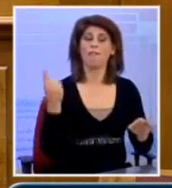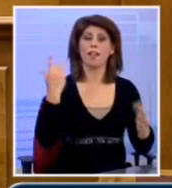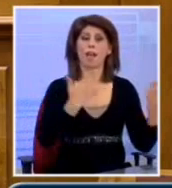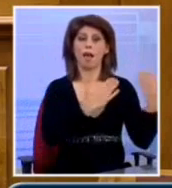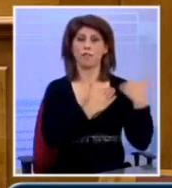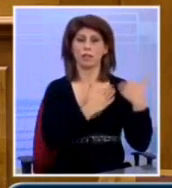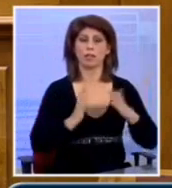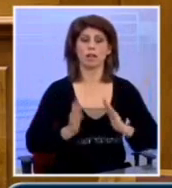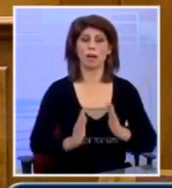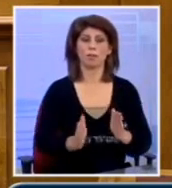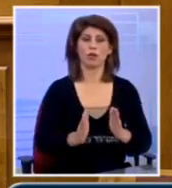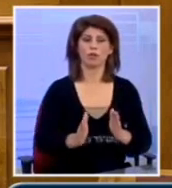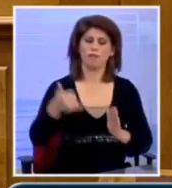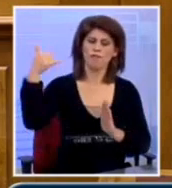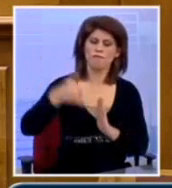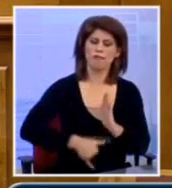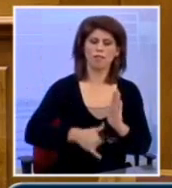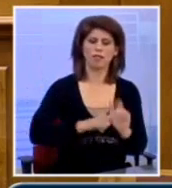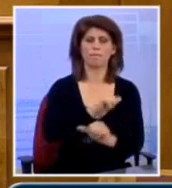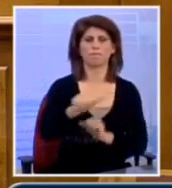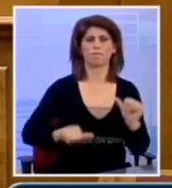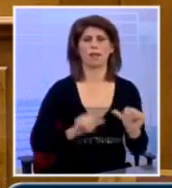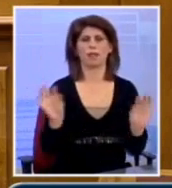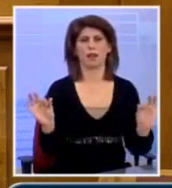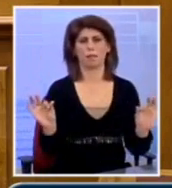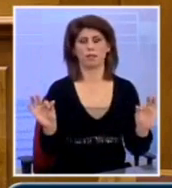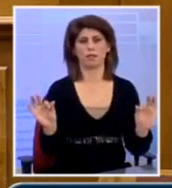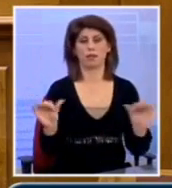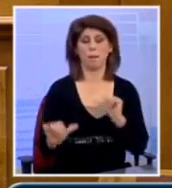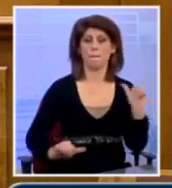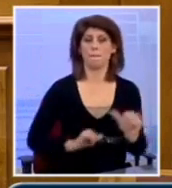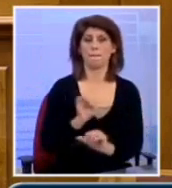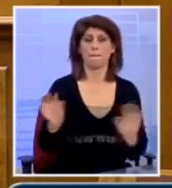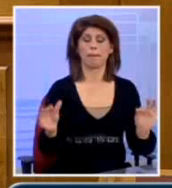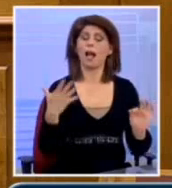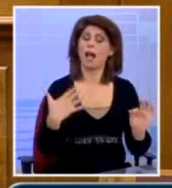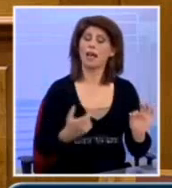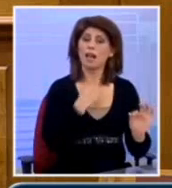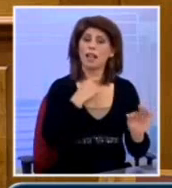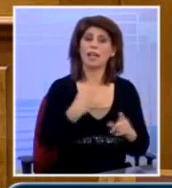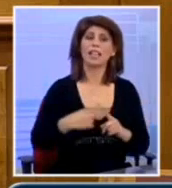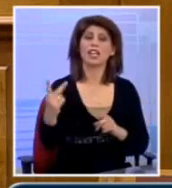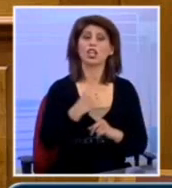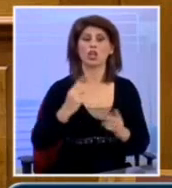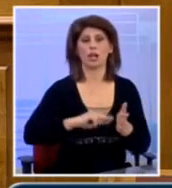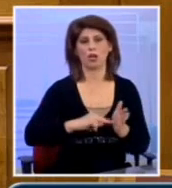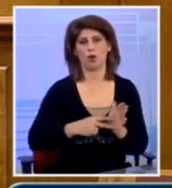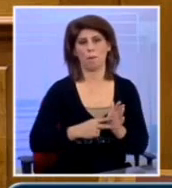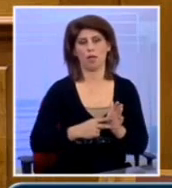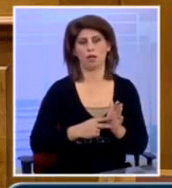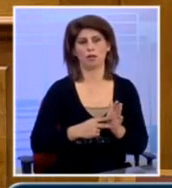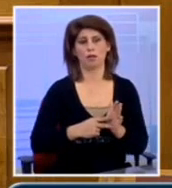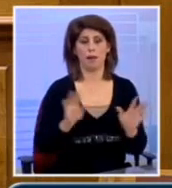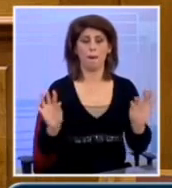να προχωρήσουμε σε ριζικές μεταρρυθμίσεις. Μεταρρυθμίσεις που έχει ανάγκη η ελληνική κοινωνία και η οικονομία.